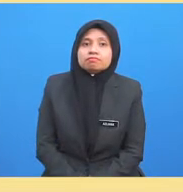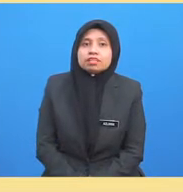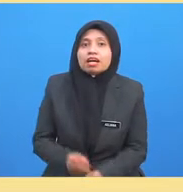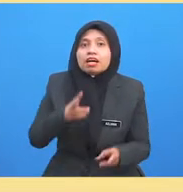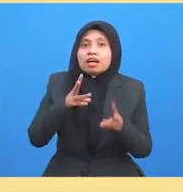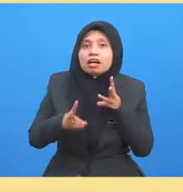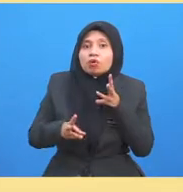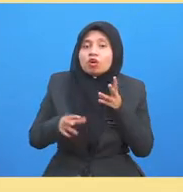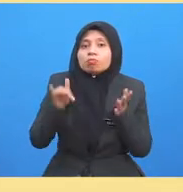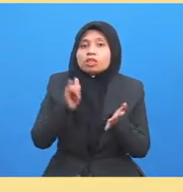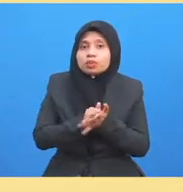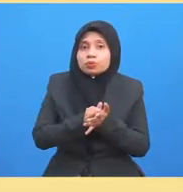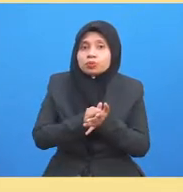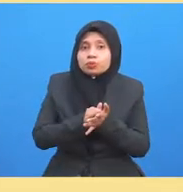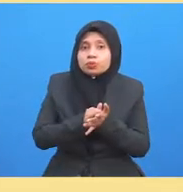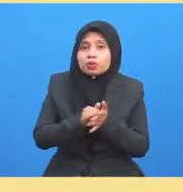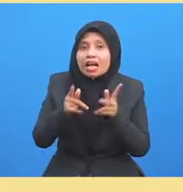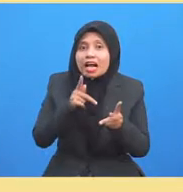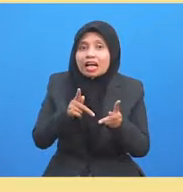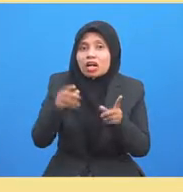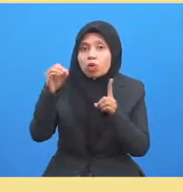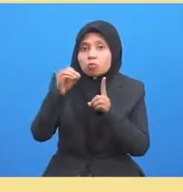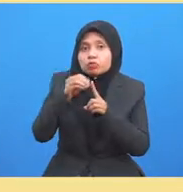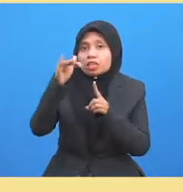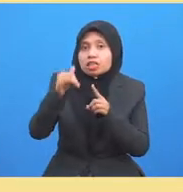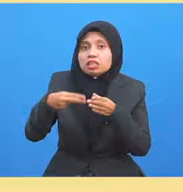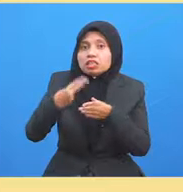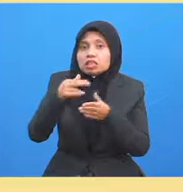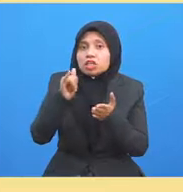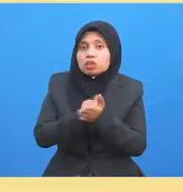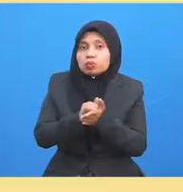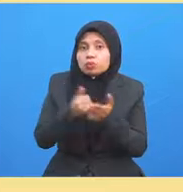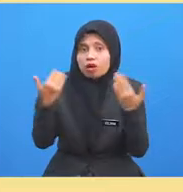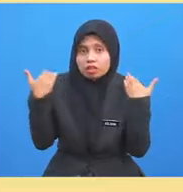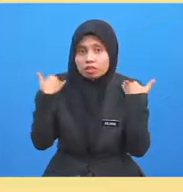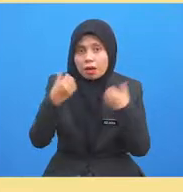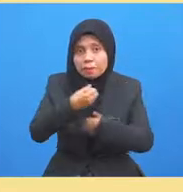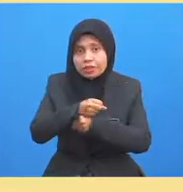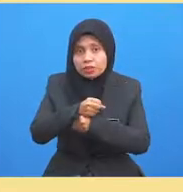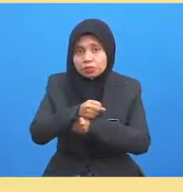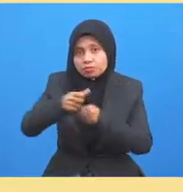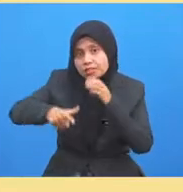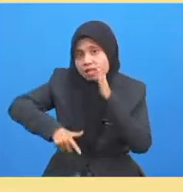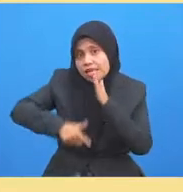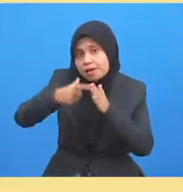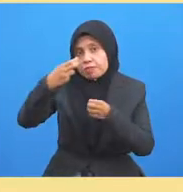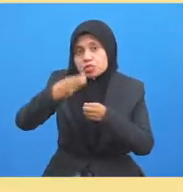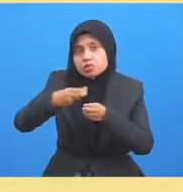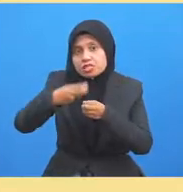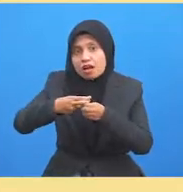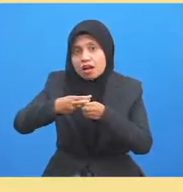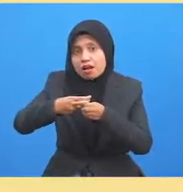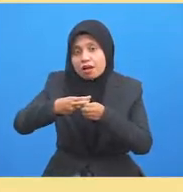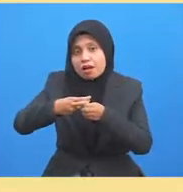Walau bagaimanapun, sekiranya objek yang akan dihasilkan mempunyai bentuk yang lebih sukar,